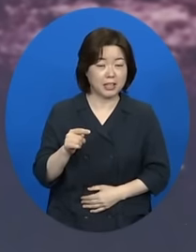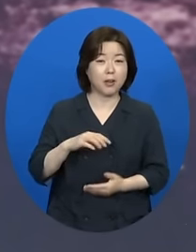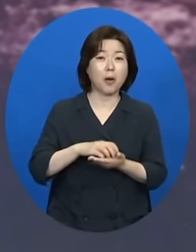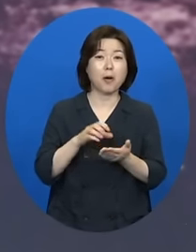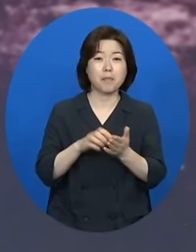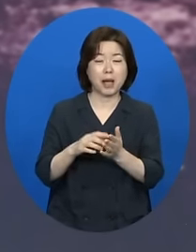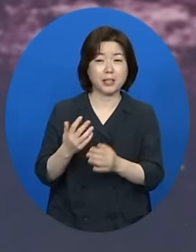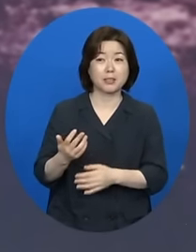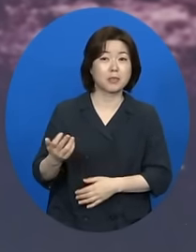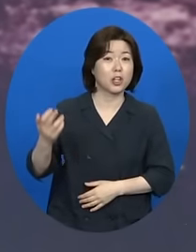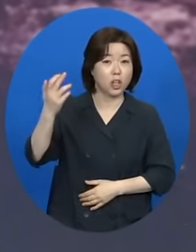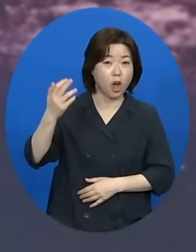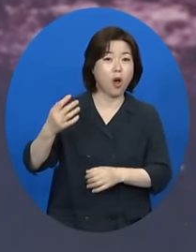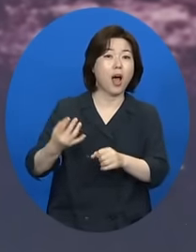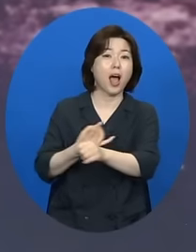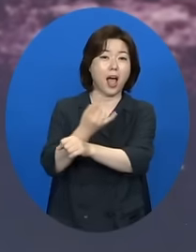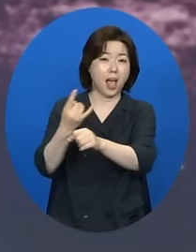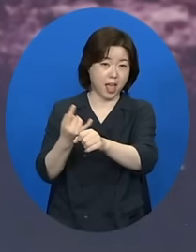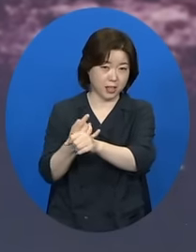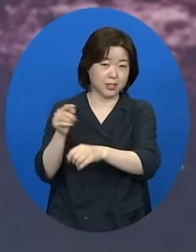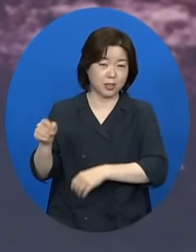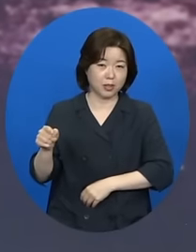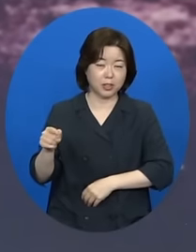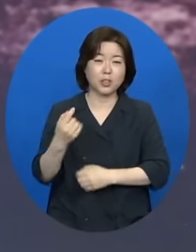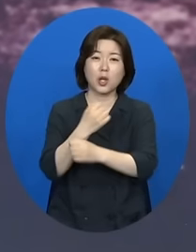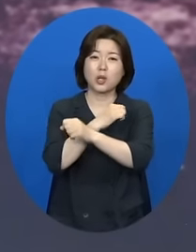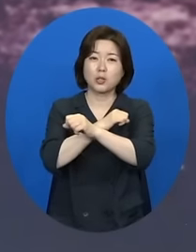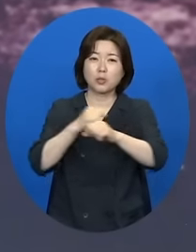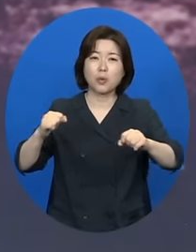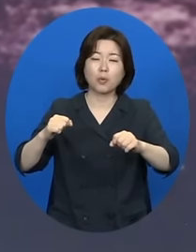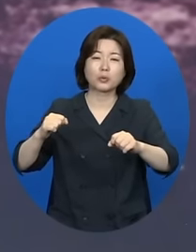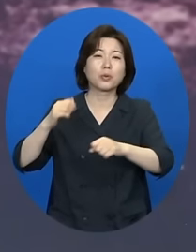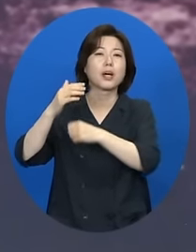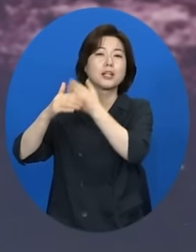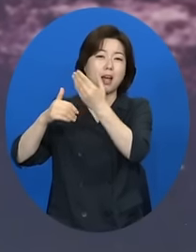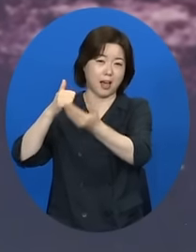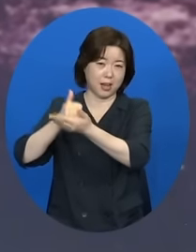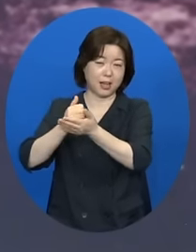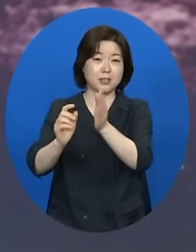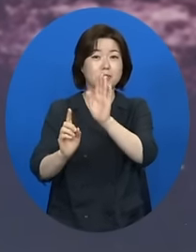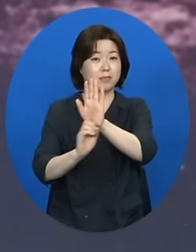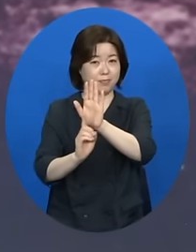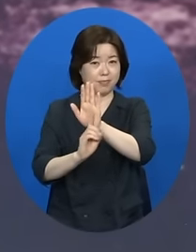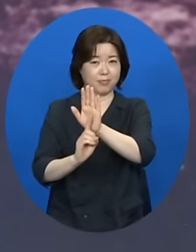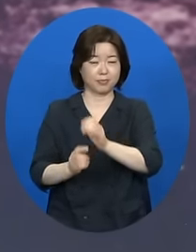이 에서는 바로 용서하시는 하나님을 상징합니다.